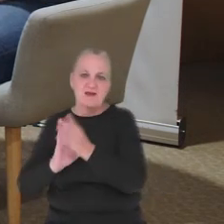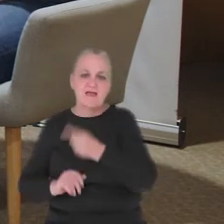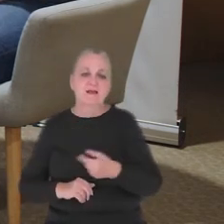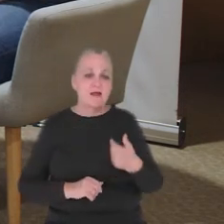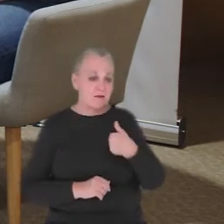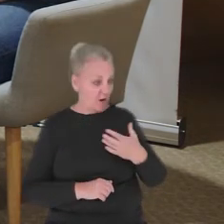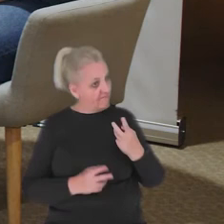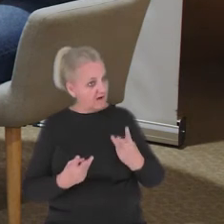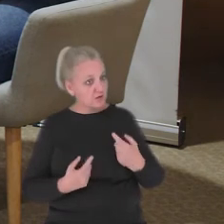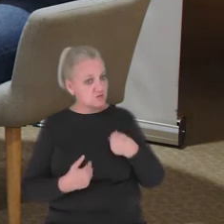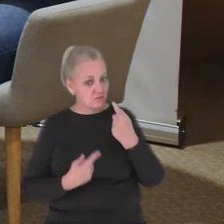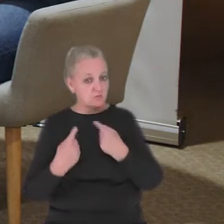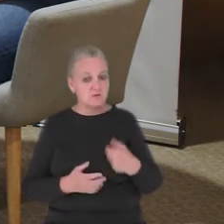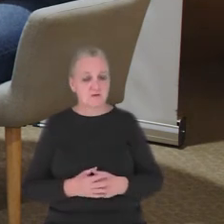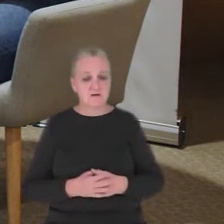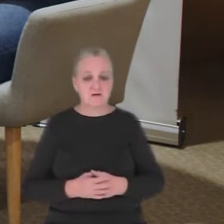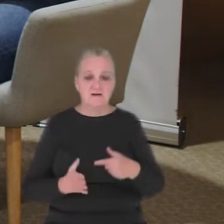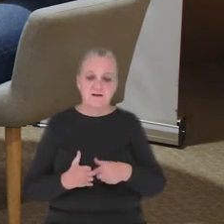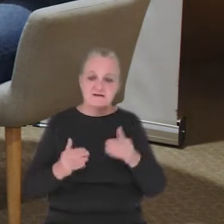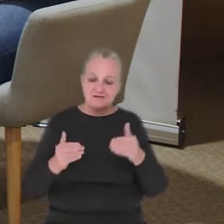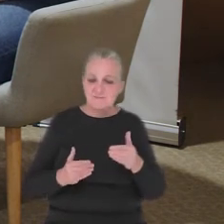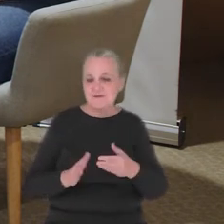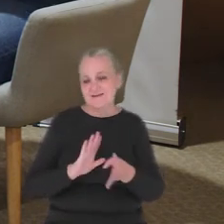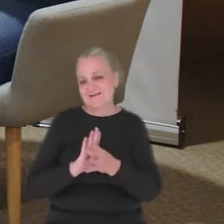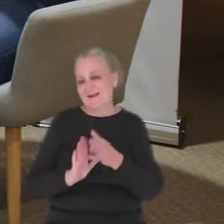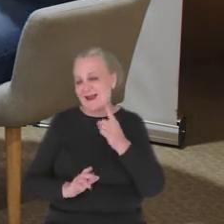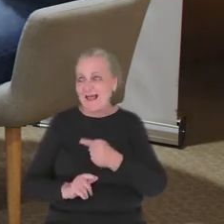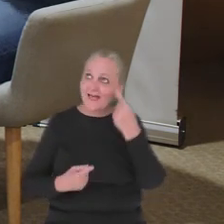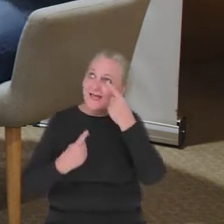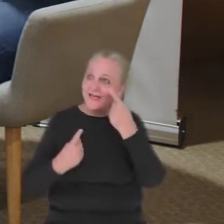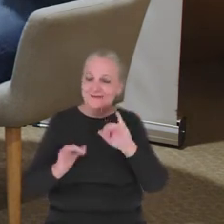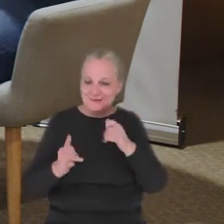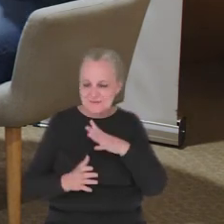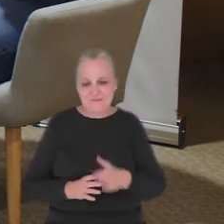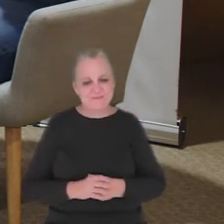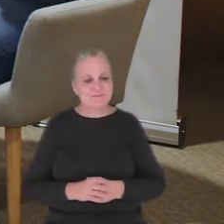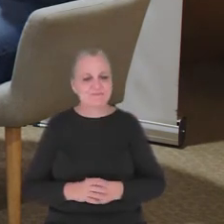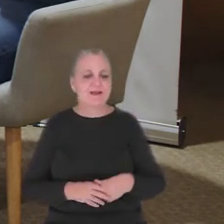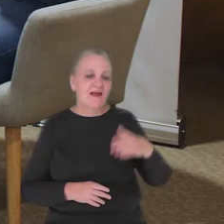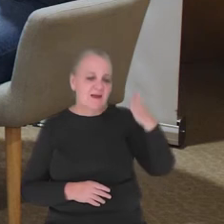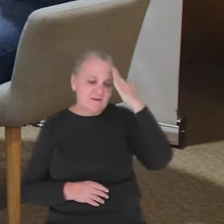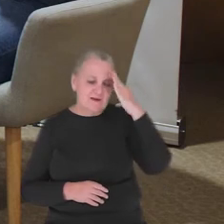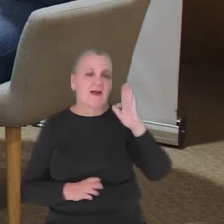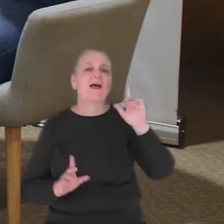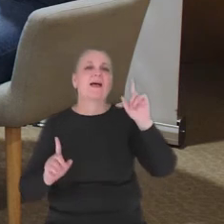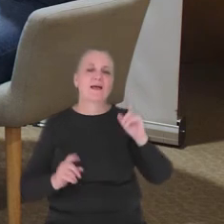bardzo lubię. Agnieszka obchodzi, może to nie mieszkała 19 lat. Wiem, jakie jest moje